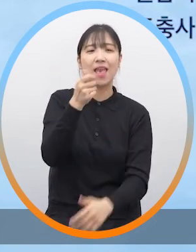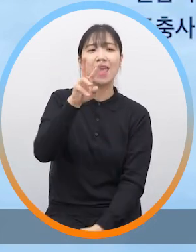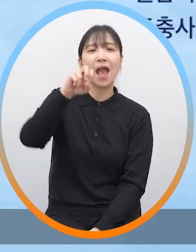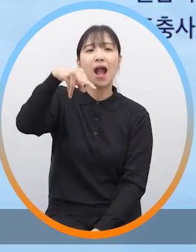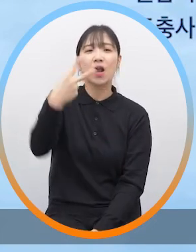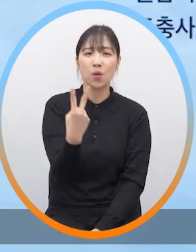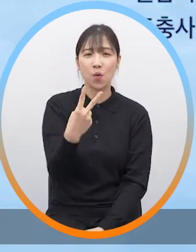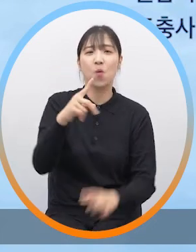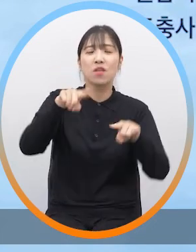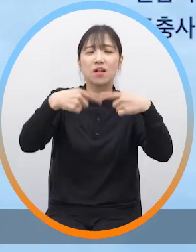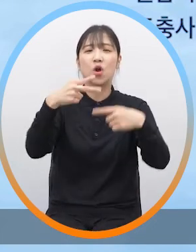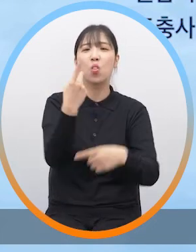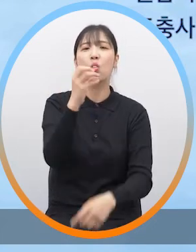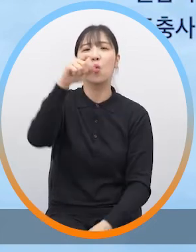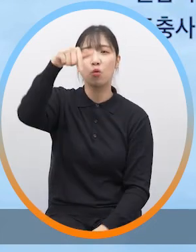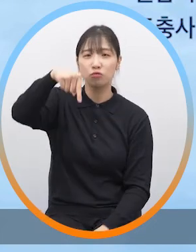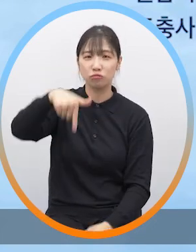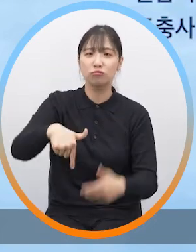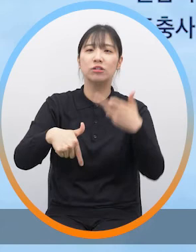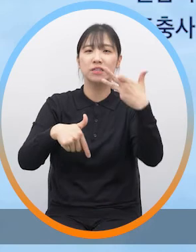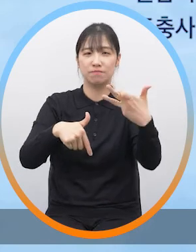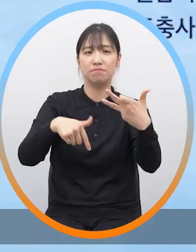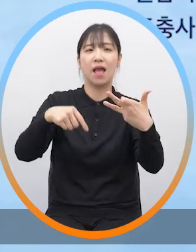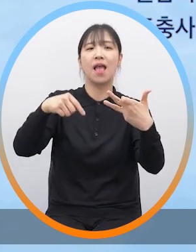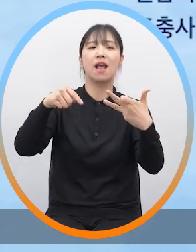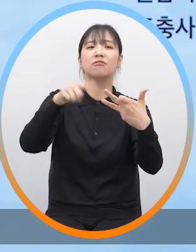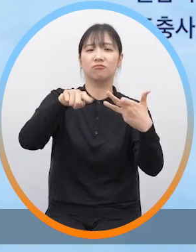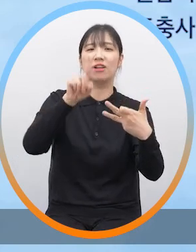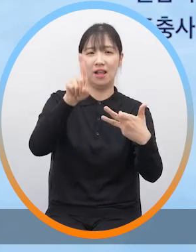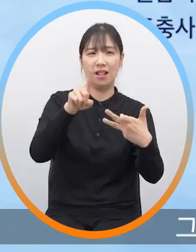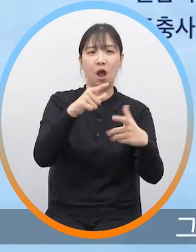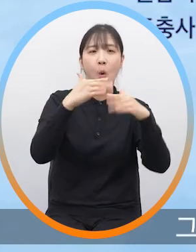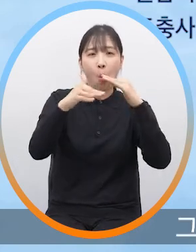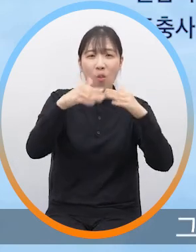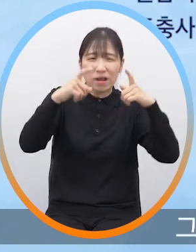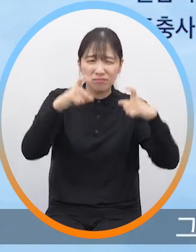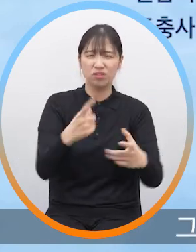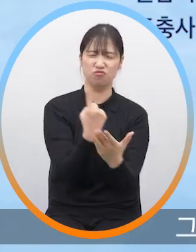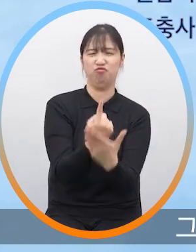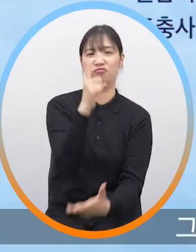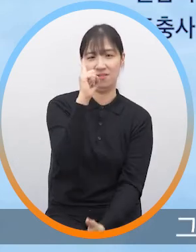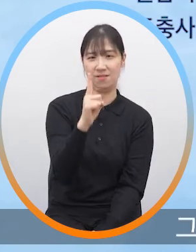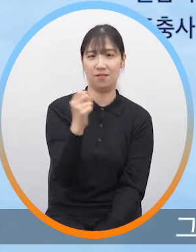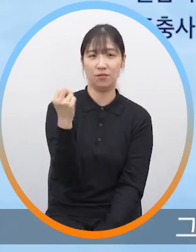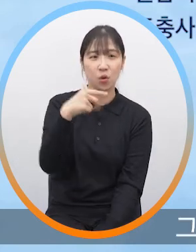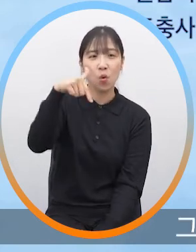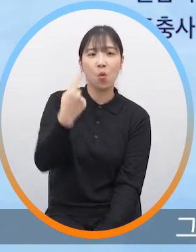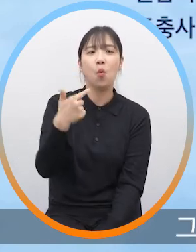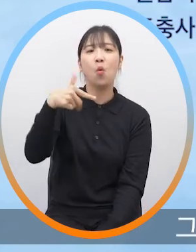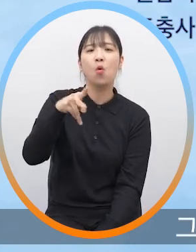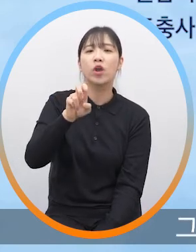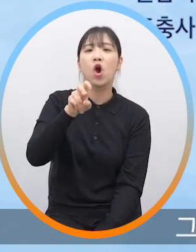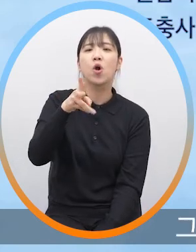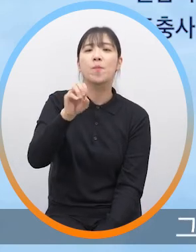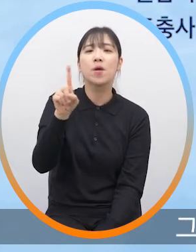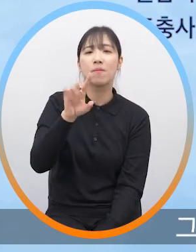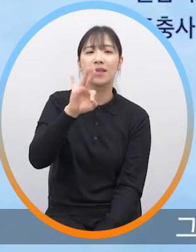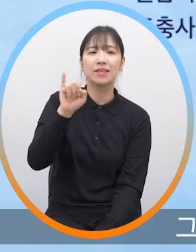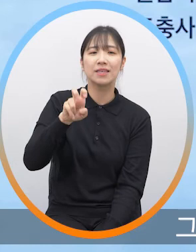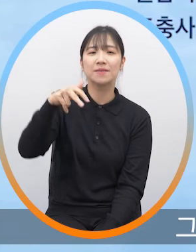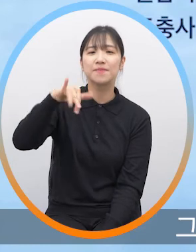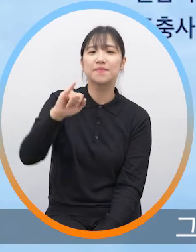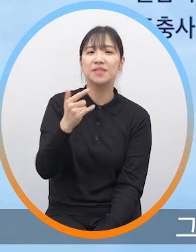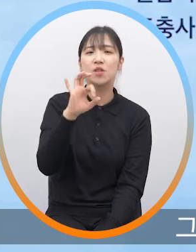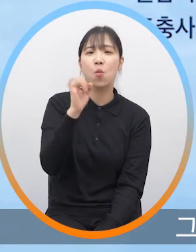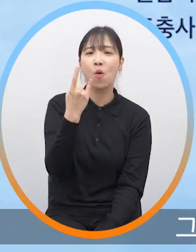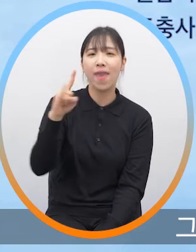대성전에 들어간 동국 18연 중 한 분입니다. 호남 지역 중에 유일한 분이에요. 그리고 고경명은 아시다시피 임진왜란